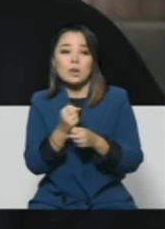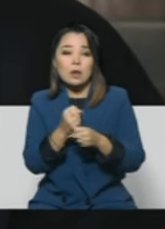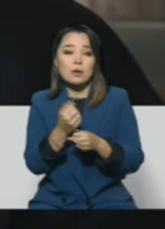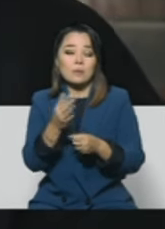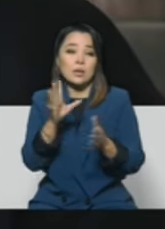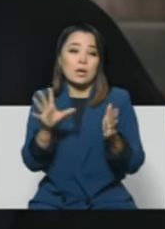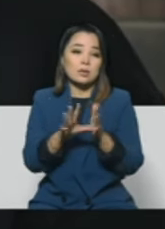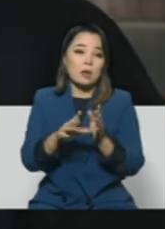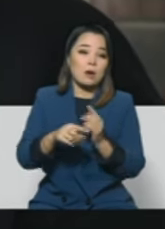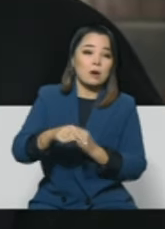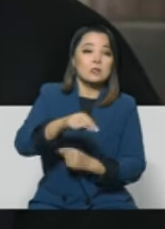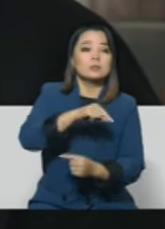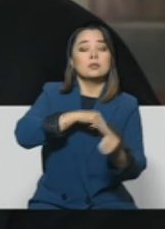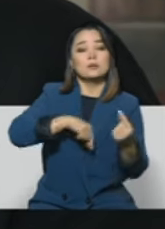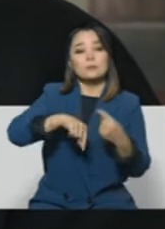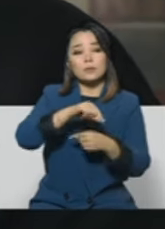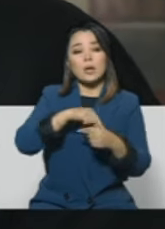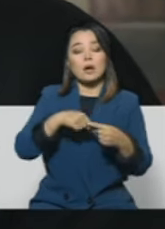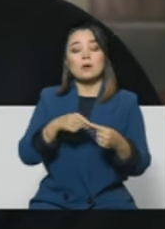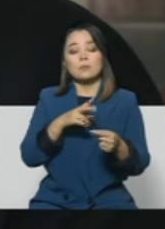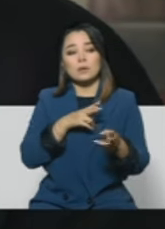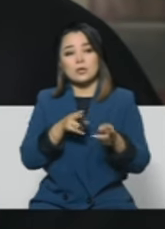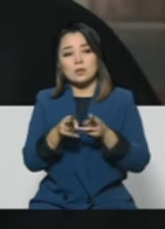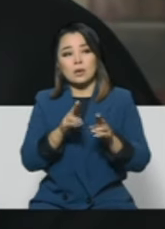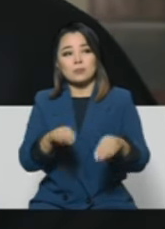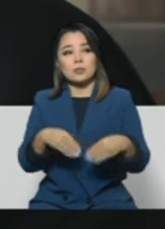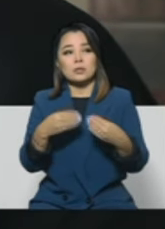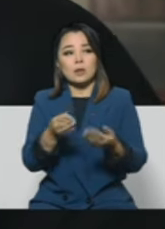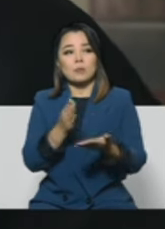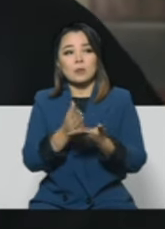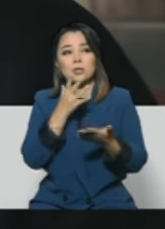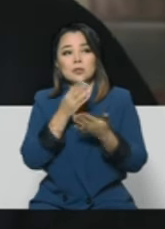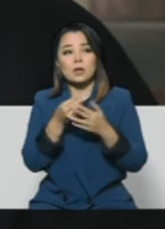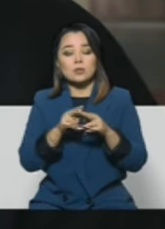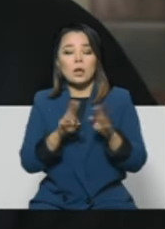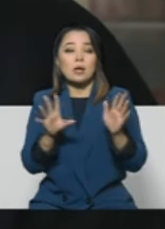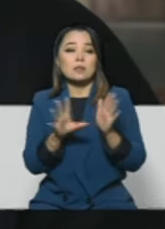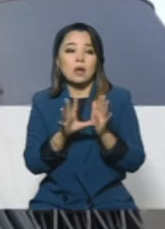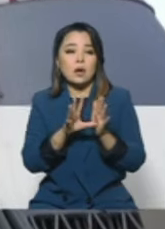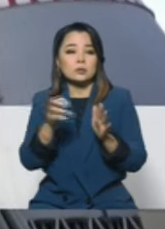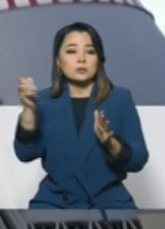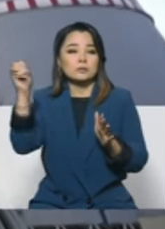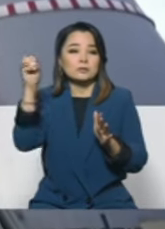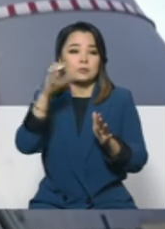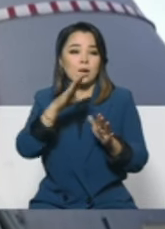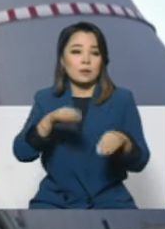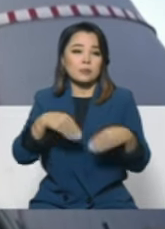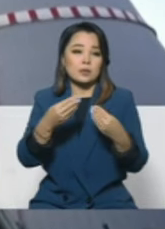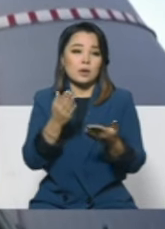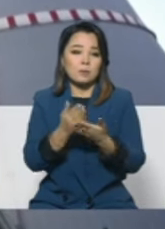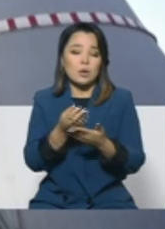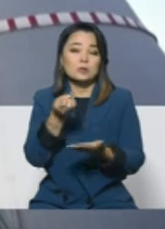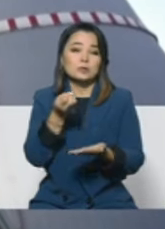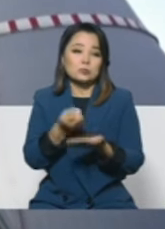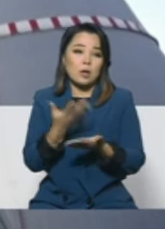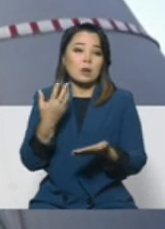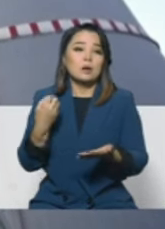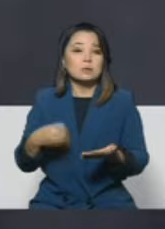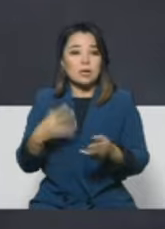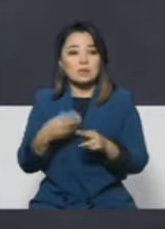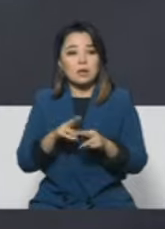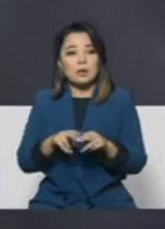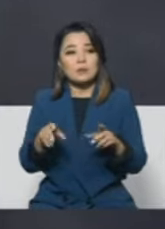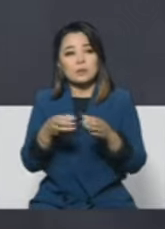өрісі бізде кернеулікті береді. Кернеулік дегеніміз ол тоқтың көзі. Ғалымдар мұны қымбат шайнек деп те